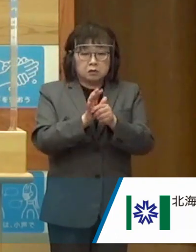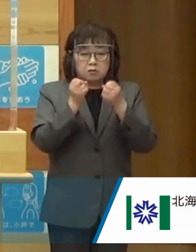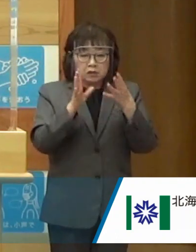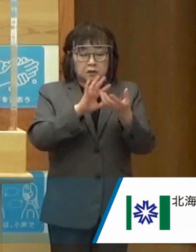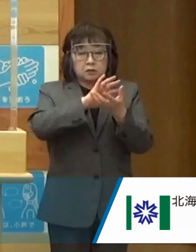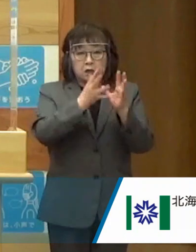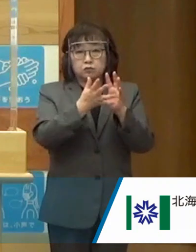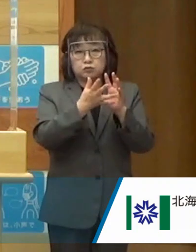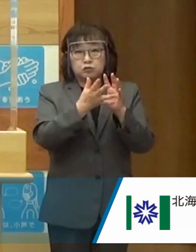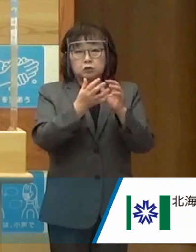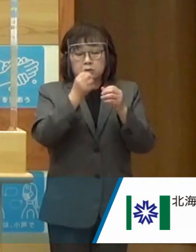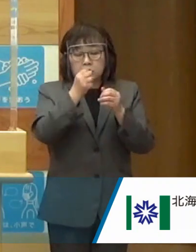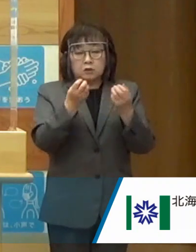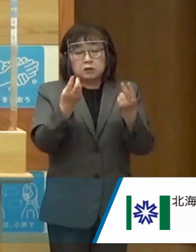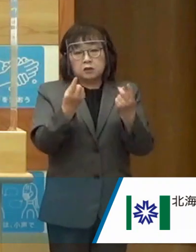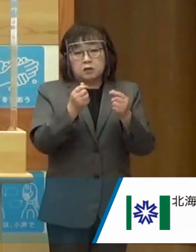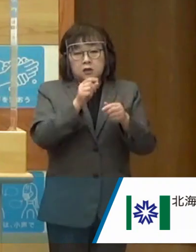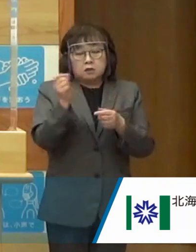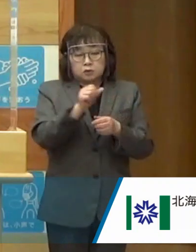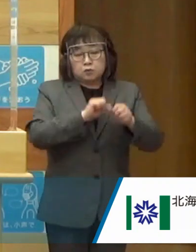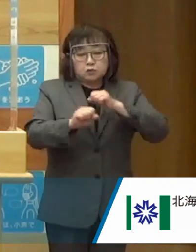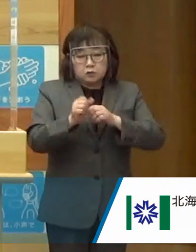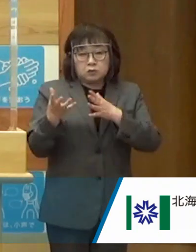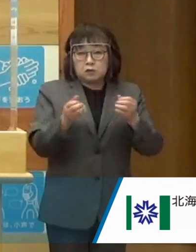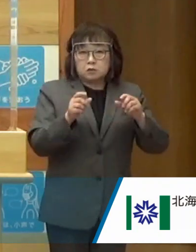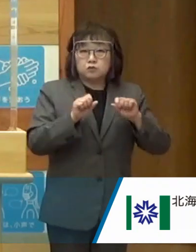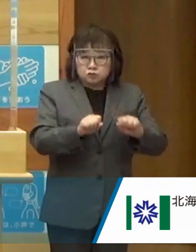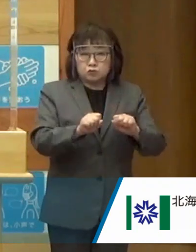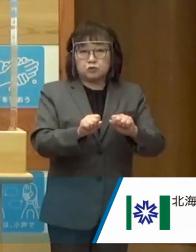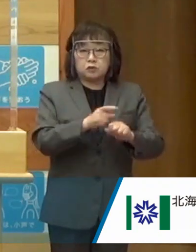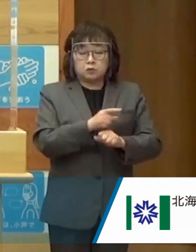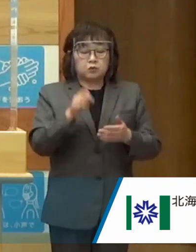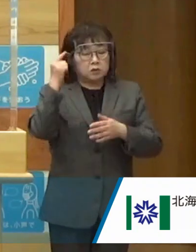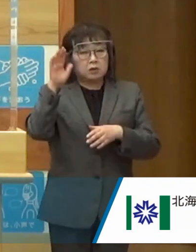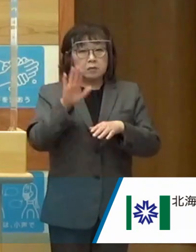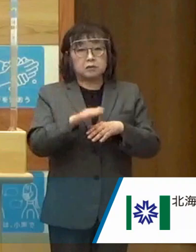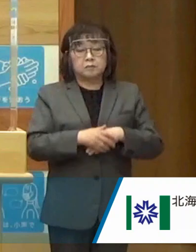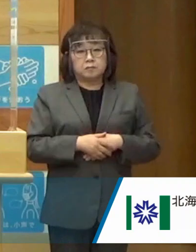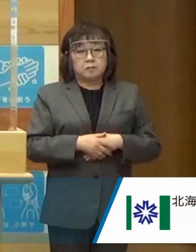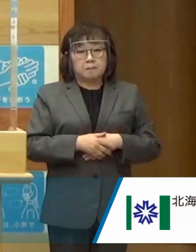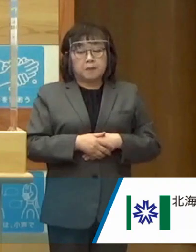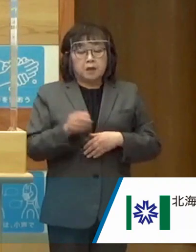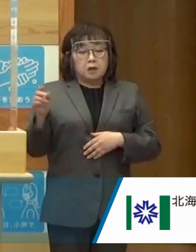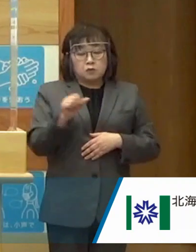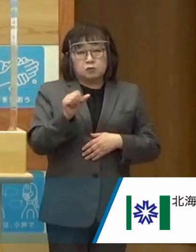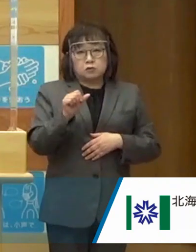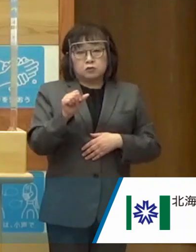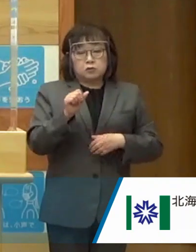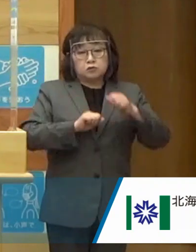異株への初動体制の確保などとなっています。特に初動体